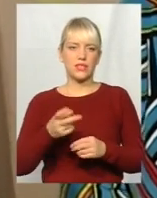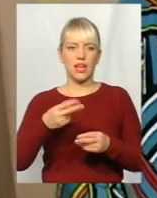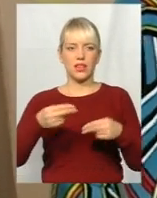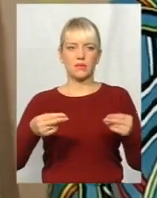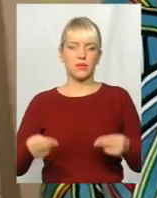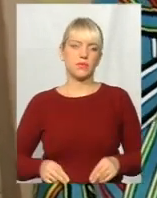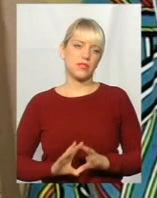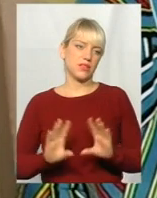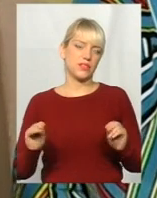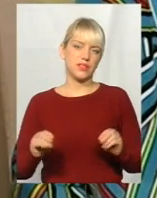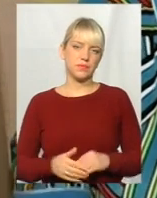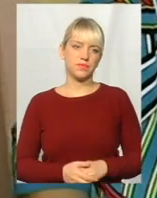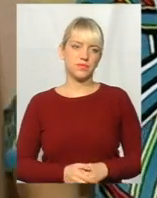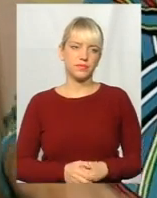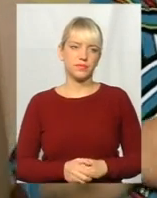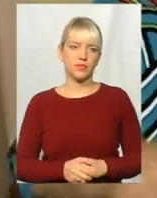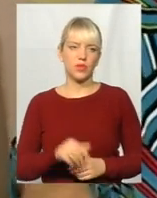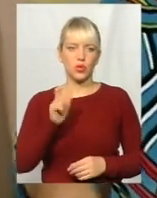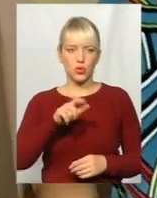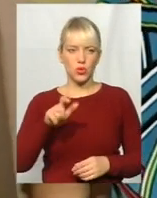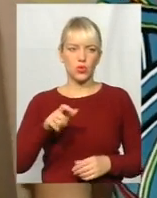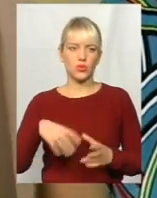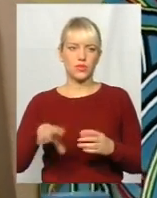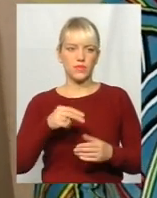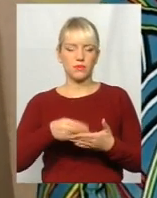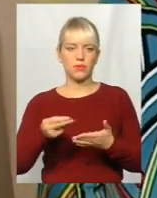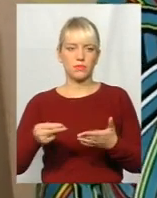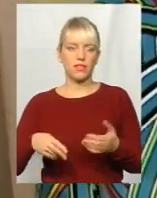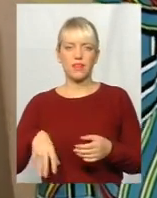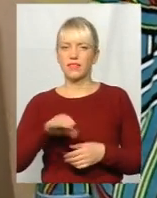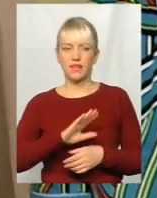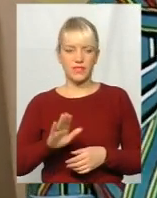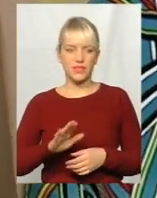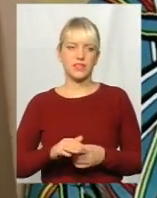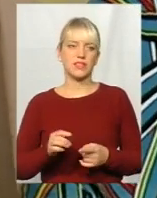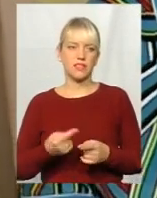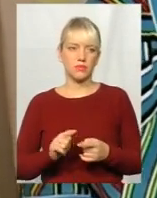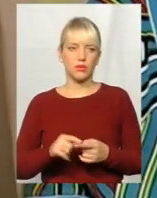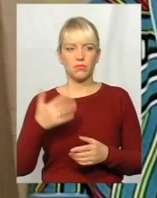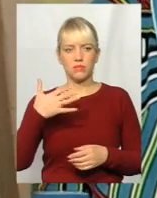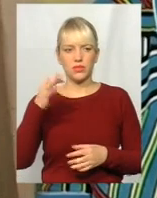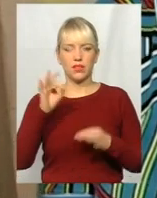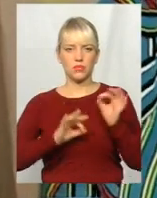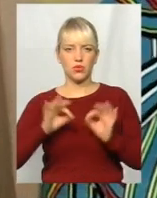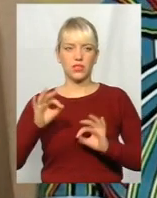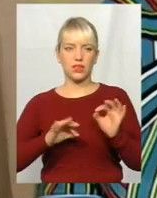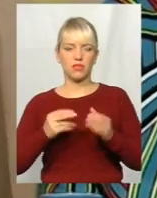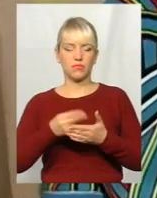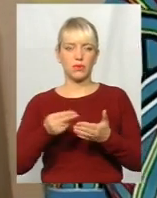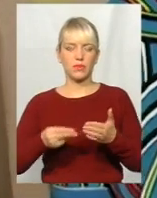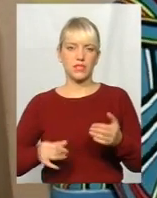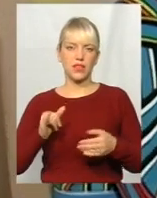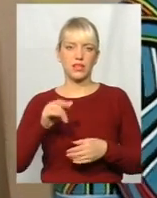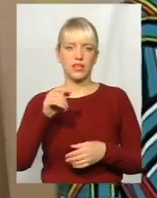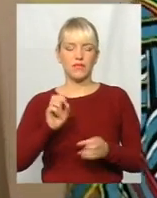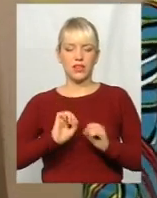так? Написали заяву. І люди підписалися. Не всі, процентів 50. Підписали,